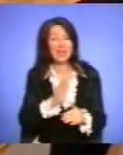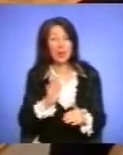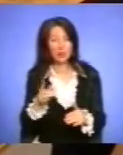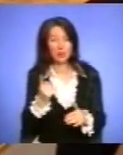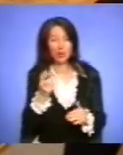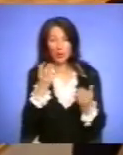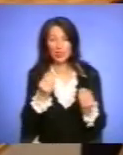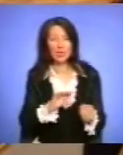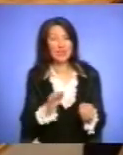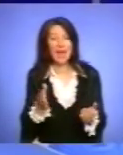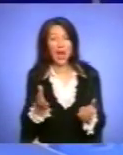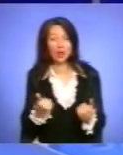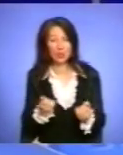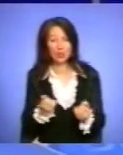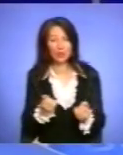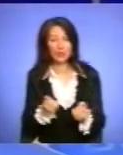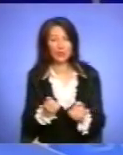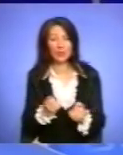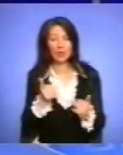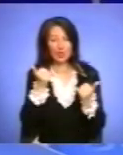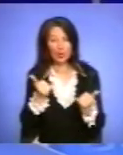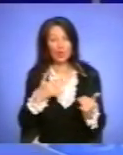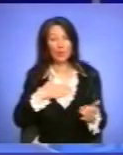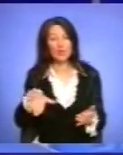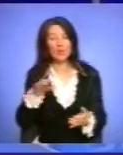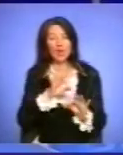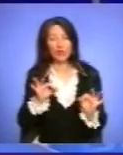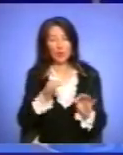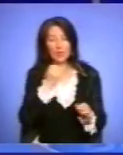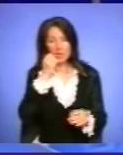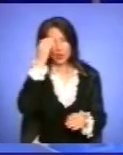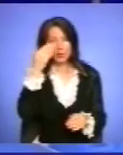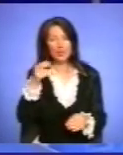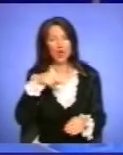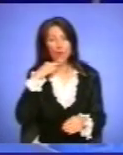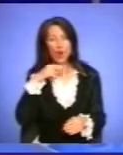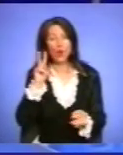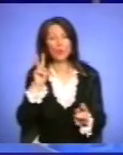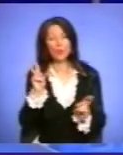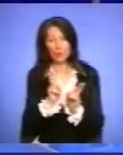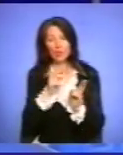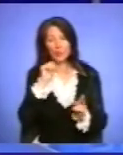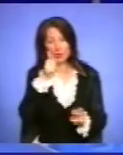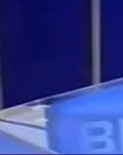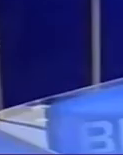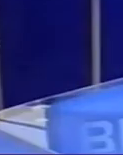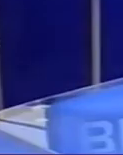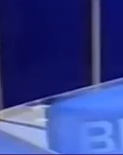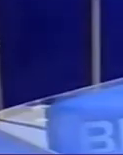дня недоодержати. На сьогодні у мене вся інформація. Дякую за увагу і побачимось завтра.